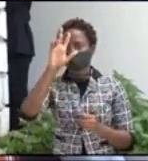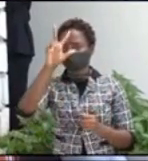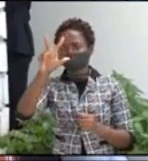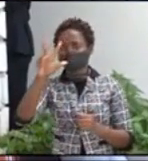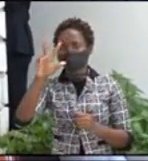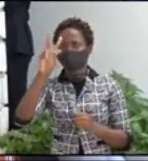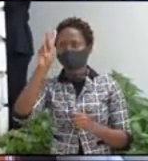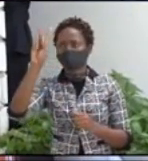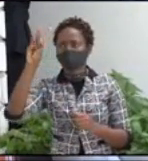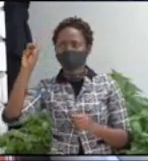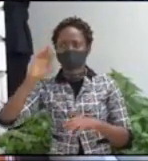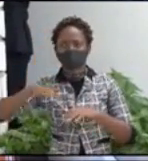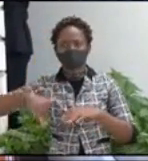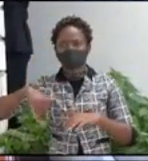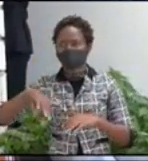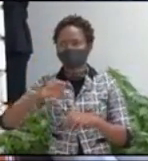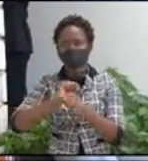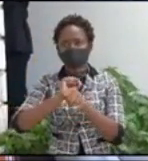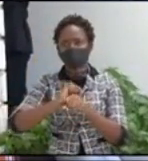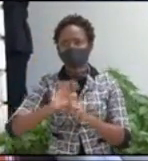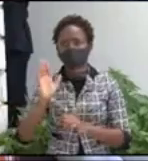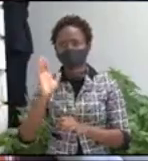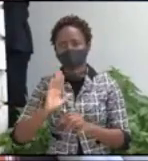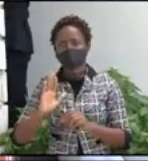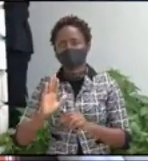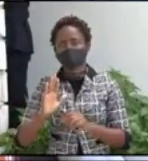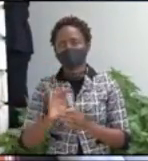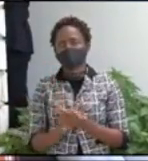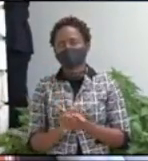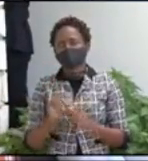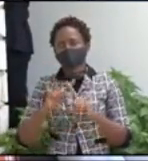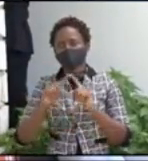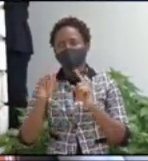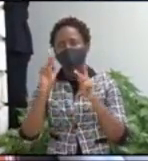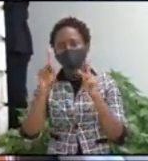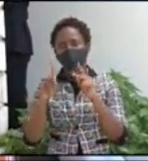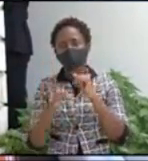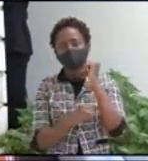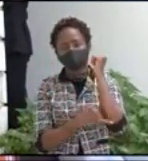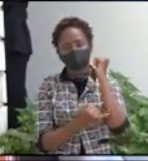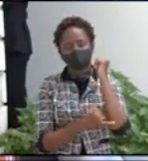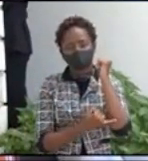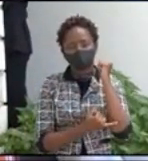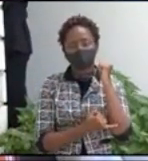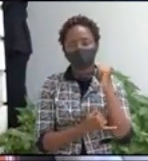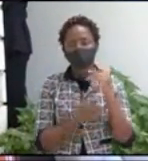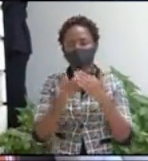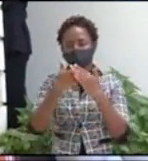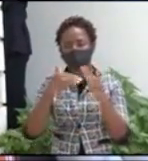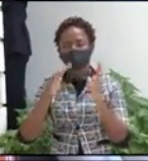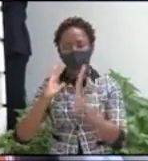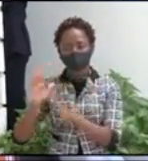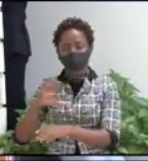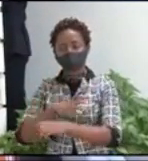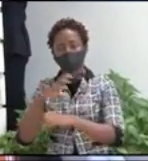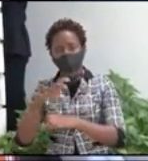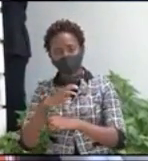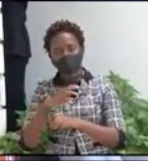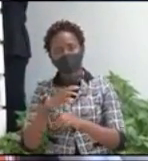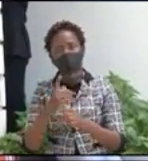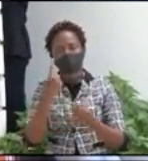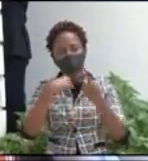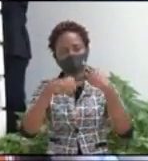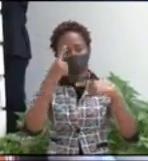donne m'ba nous garanti mon Jérémy avant m'aller m'a venir nous guider route là route qui sont au Kay qui mène Jérémy